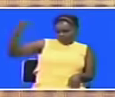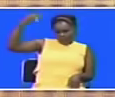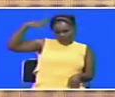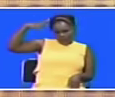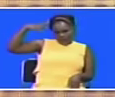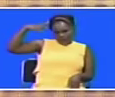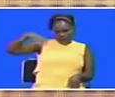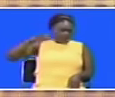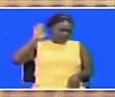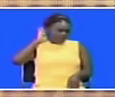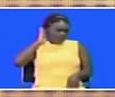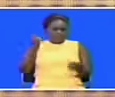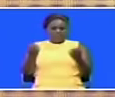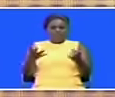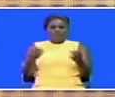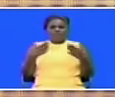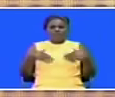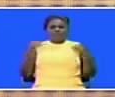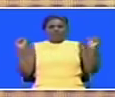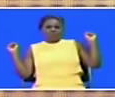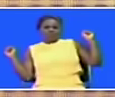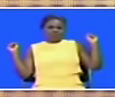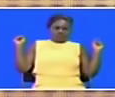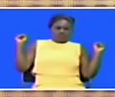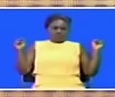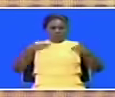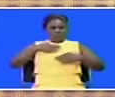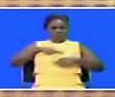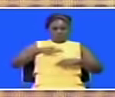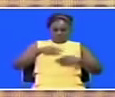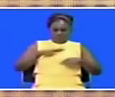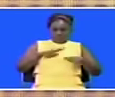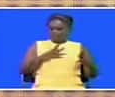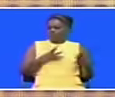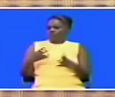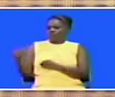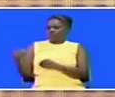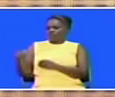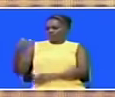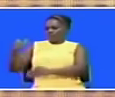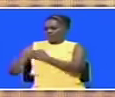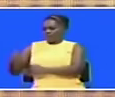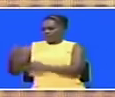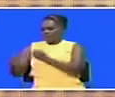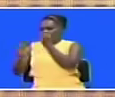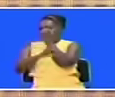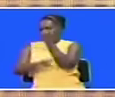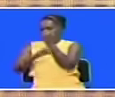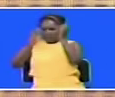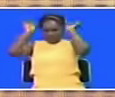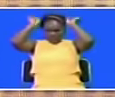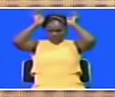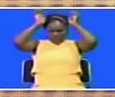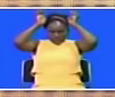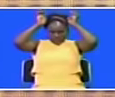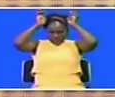Inaripotiwa kwamba wafugaji wengi kutoka maeneo tofauti ya kaunti ya Marsabit wameanza kuhama kuelekea taifa jirani la Ethiopia